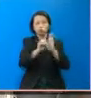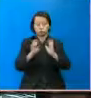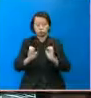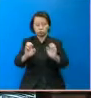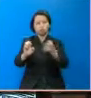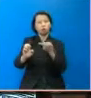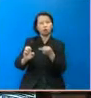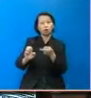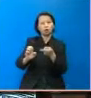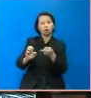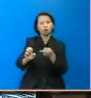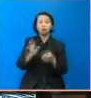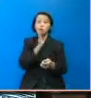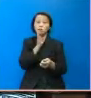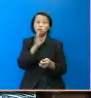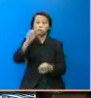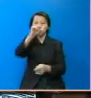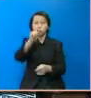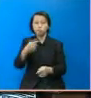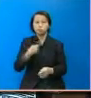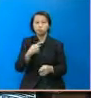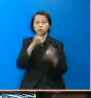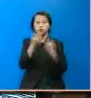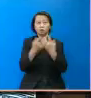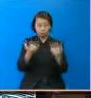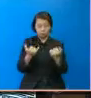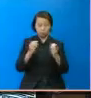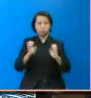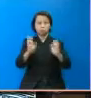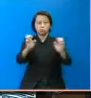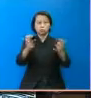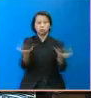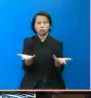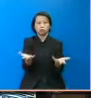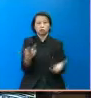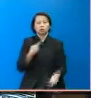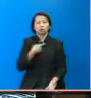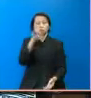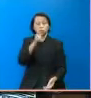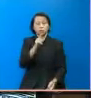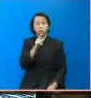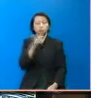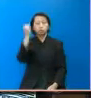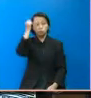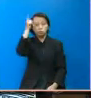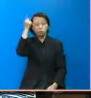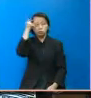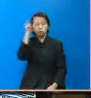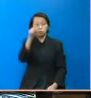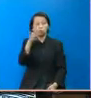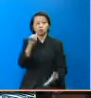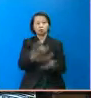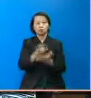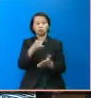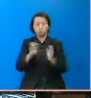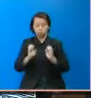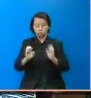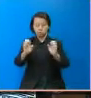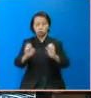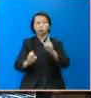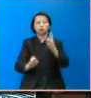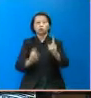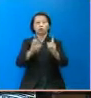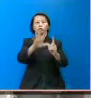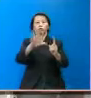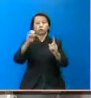contohnya. Boleh dikatakan persoalan kita dalam keadaan darurat. But we must also realize proclamation of darurat